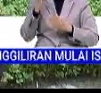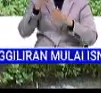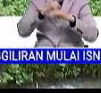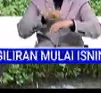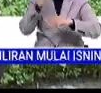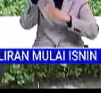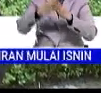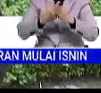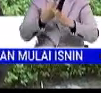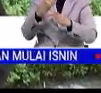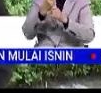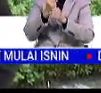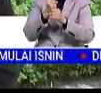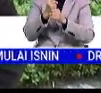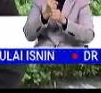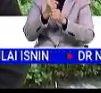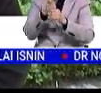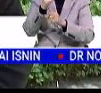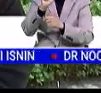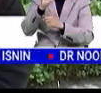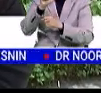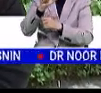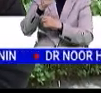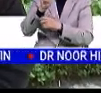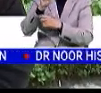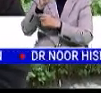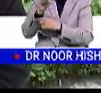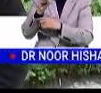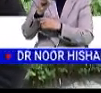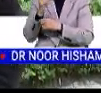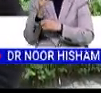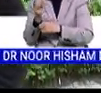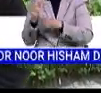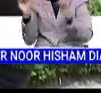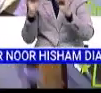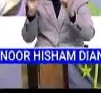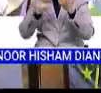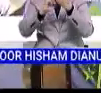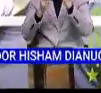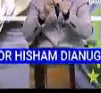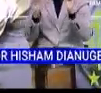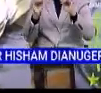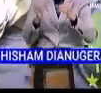2 bulan pemikiran album dia, saya tidak mengalami banyak, tidak ada masalah pun.